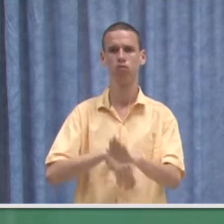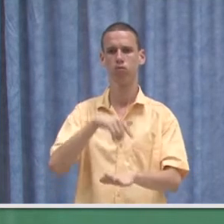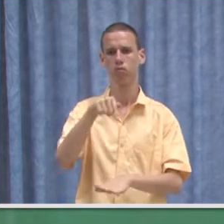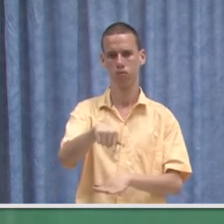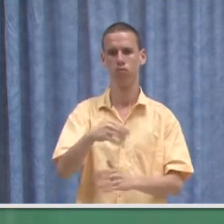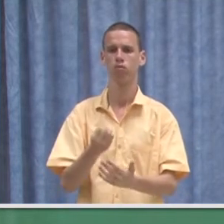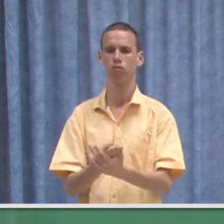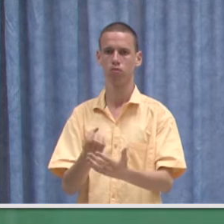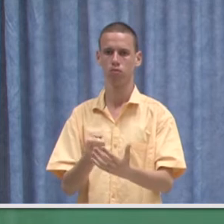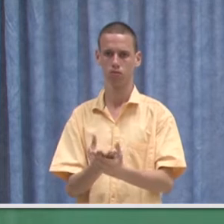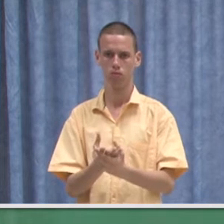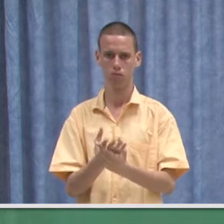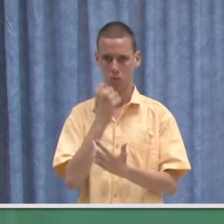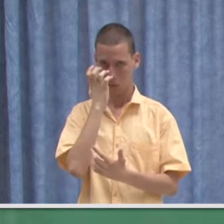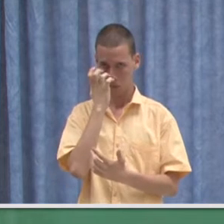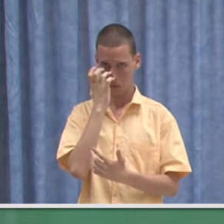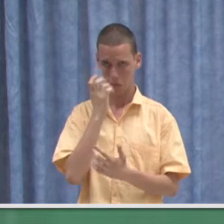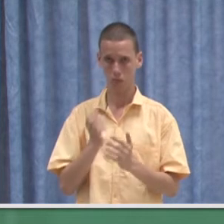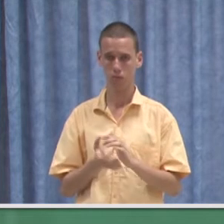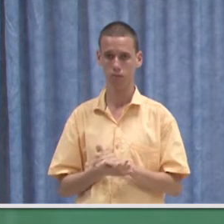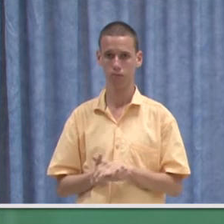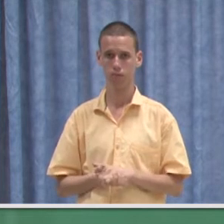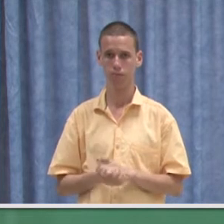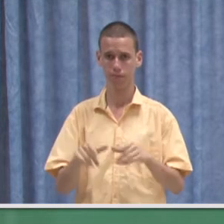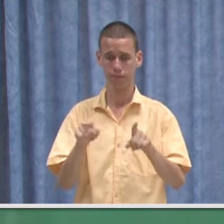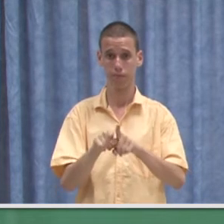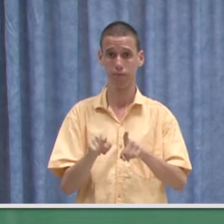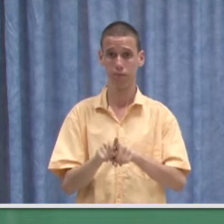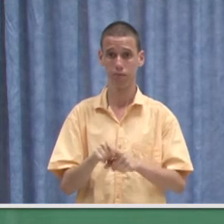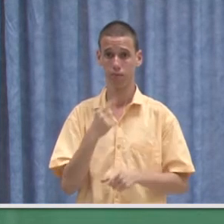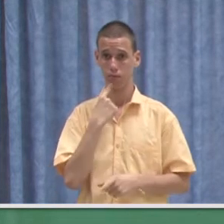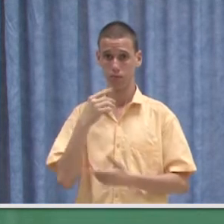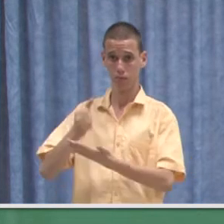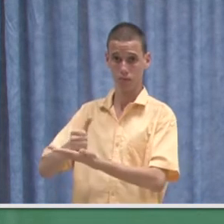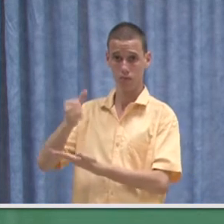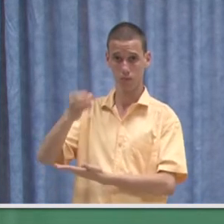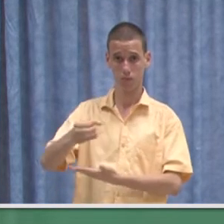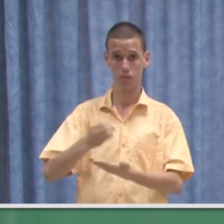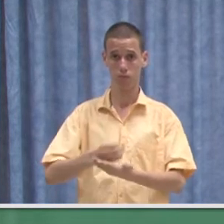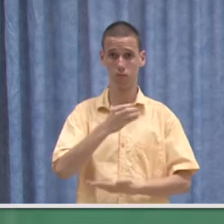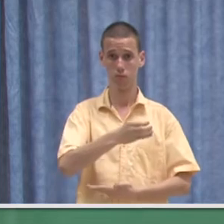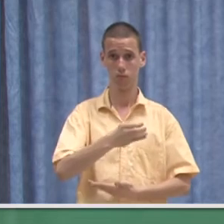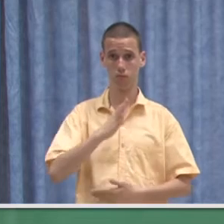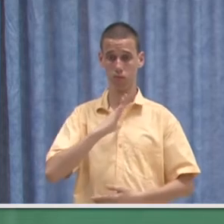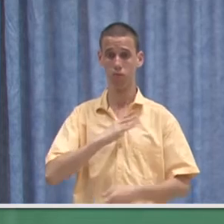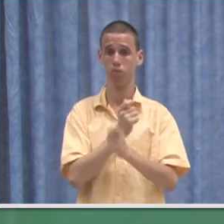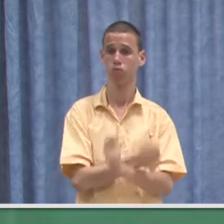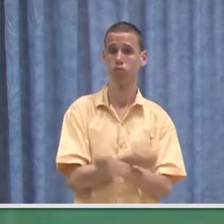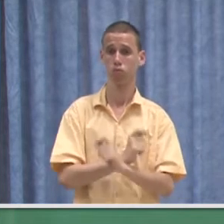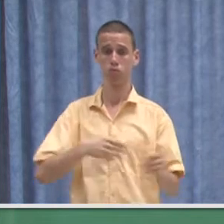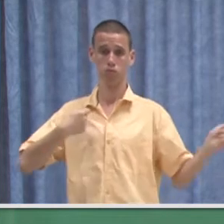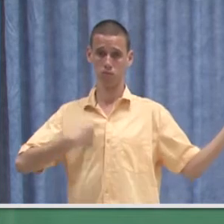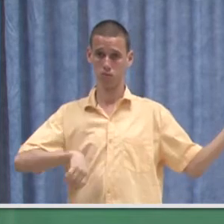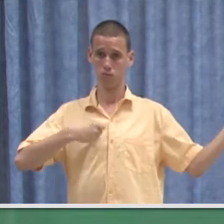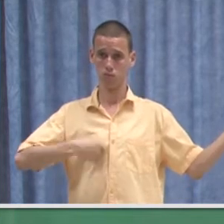faire. Même ça fait pour le restaurant. Si on a une live band qui peut jouer, c'est mon client pour n'a pas droit ou n'a pas droit créer l'espace pour client